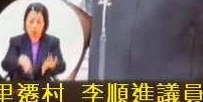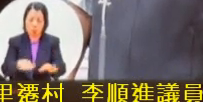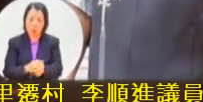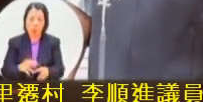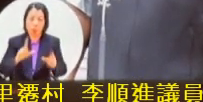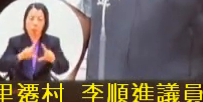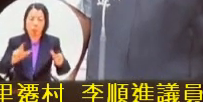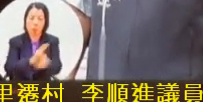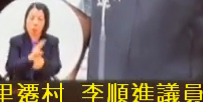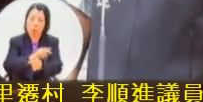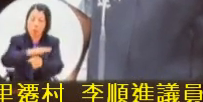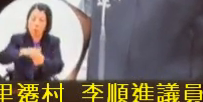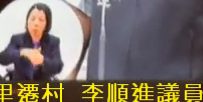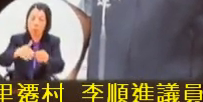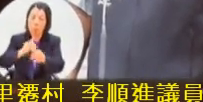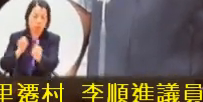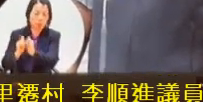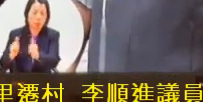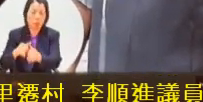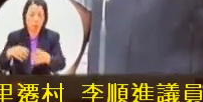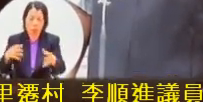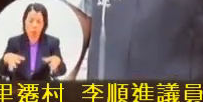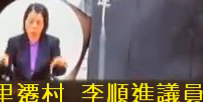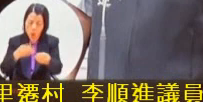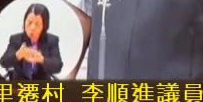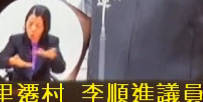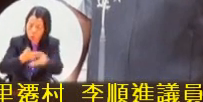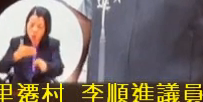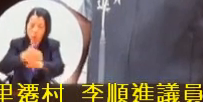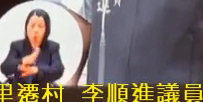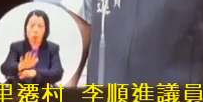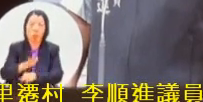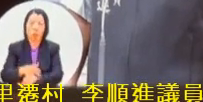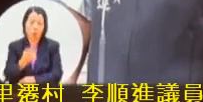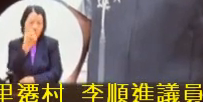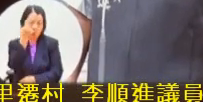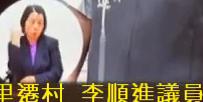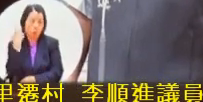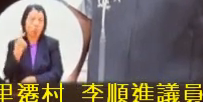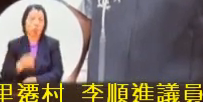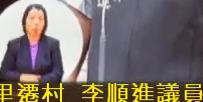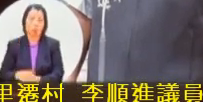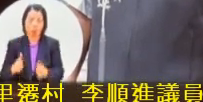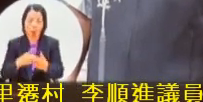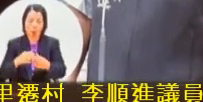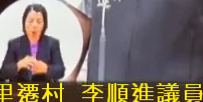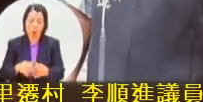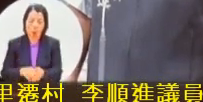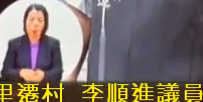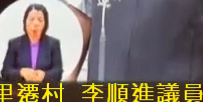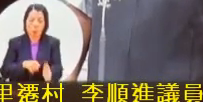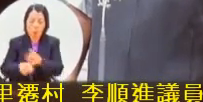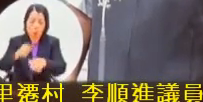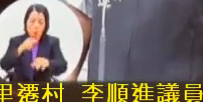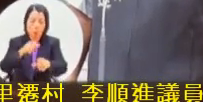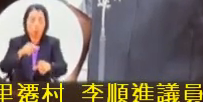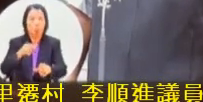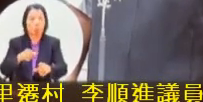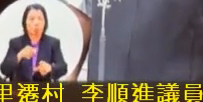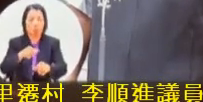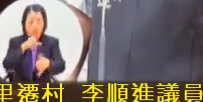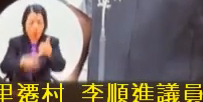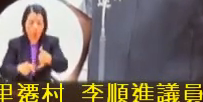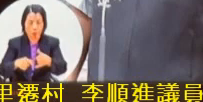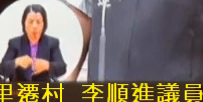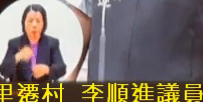这里所有的事的沟通。我昨天也把这一个专案的办公室我也批定，我们会在那里设了一